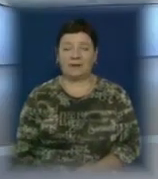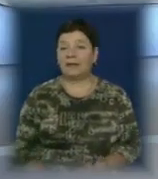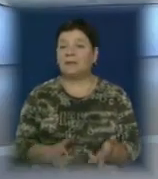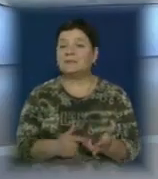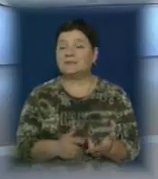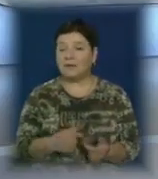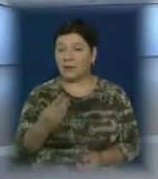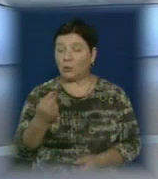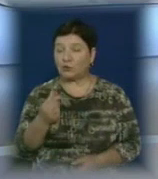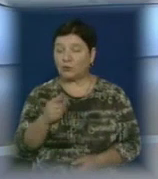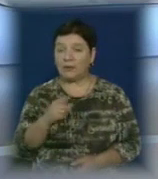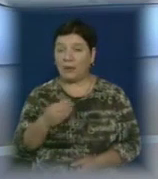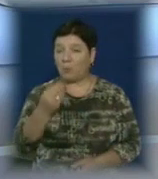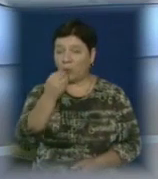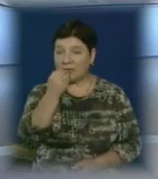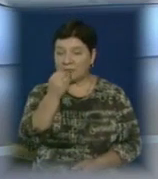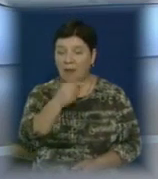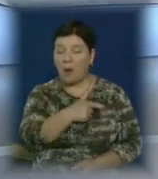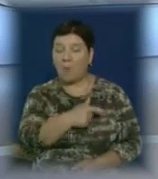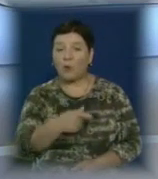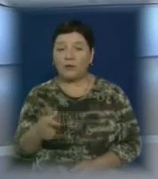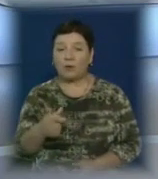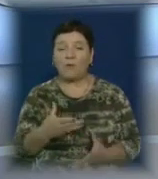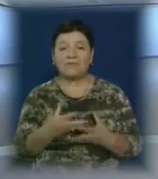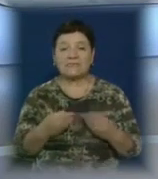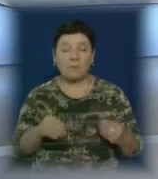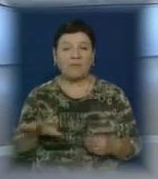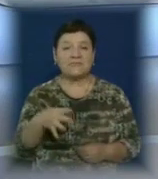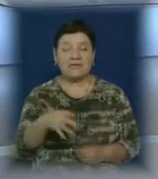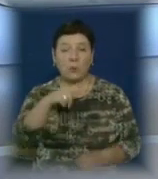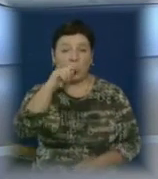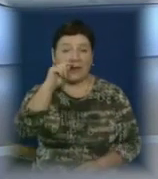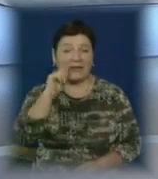Скільки коштує поїсти протягом весни на Закарпатті, як і по всій Україні,